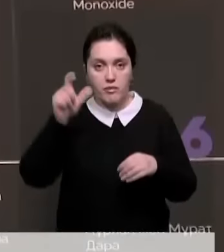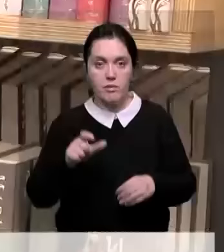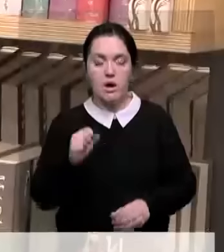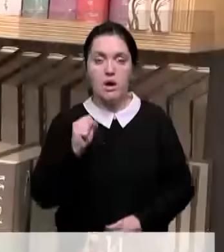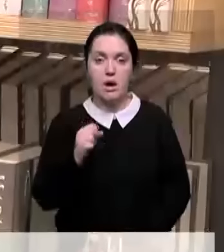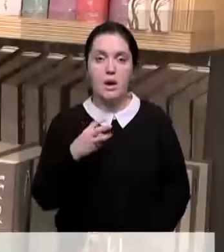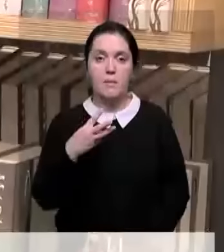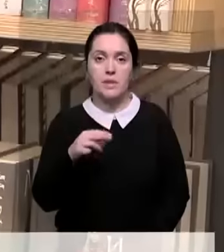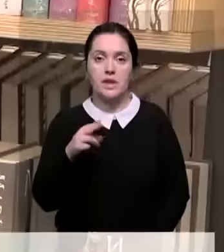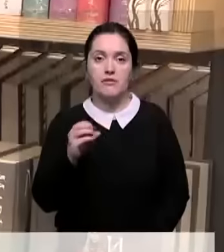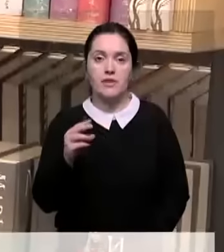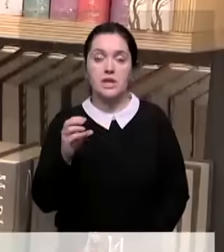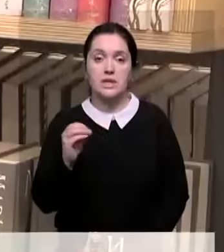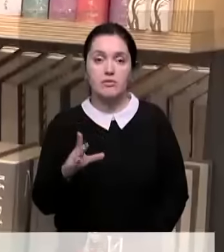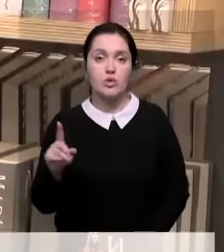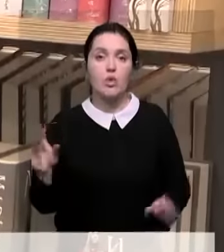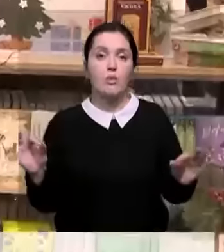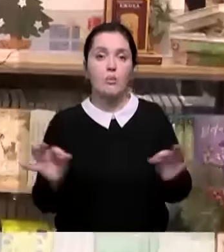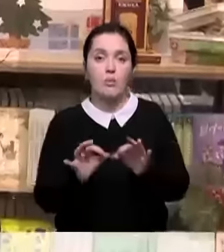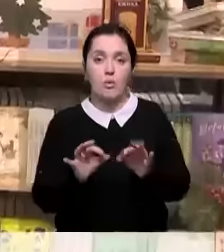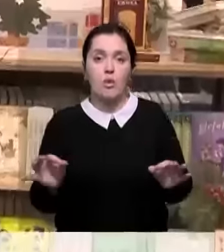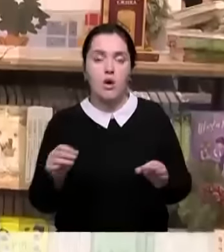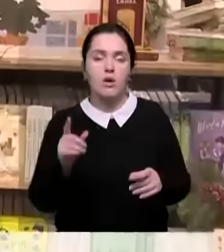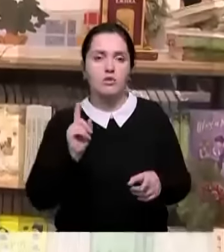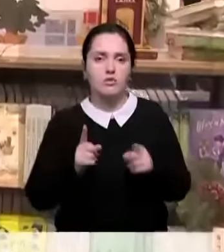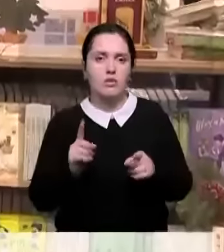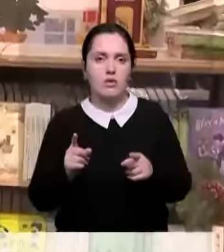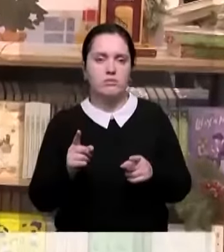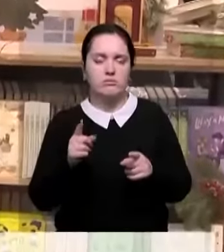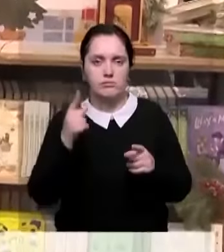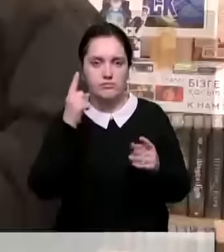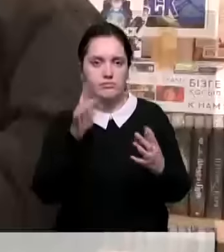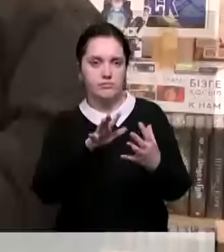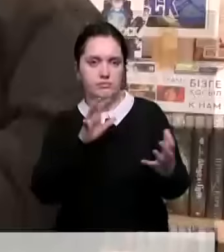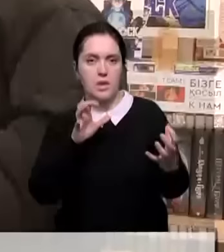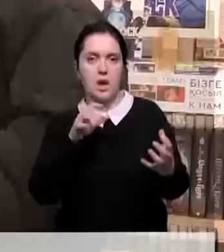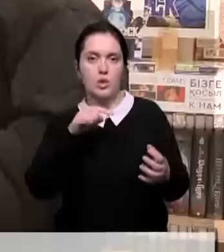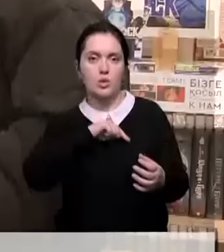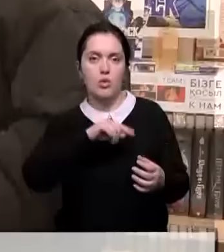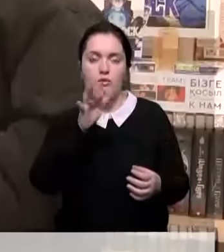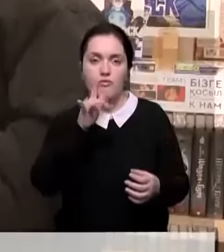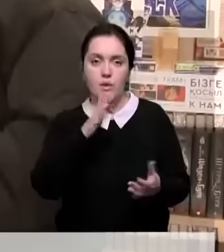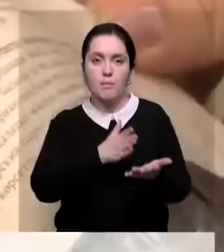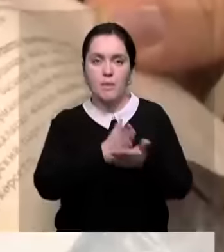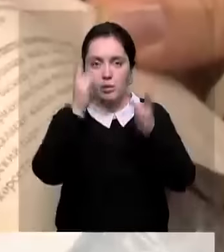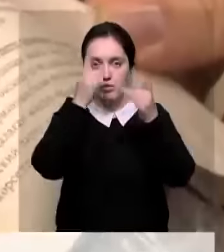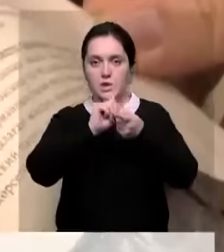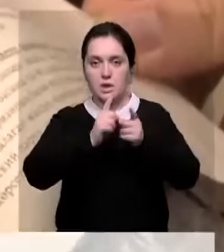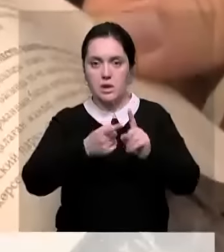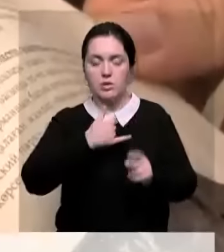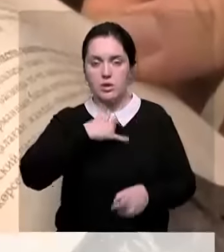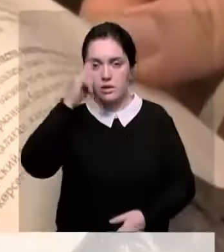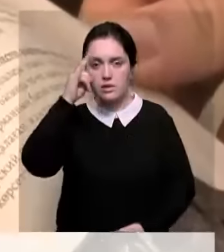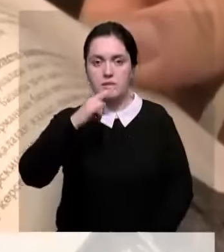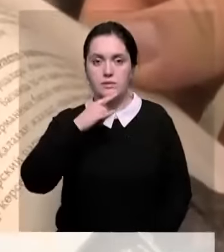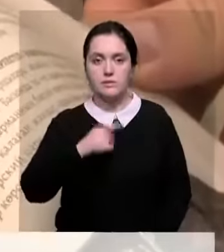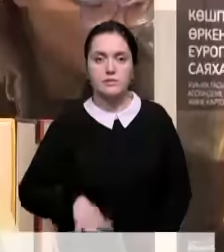Александр Медведев отметил, что музыка есть настоящее отражение духа времени, политических и культурных изменений нашей